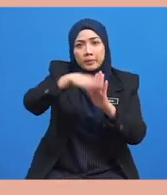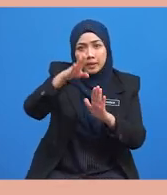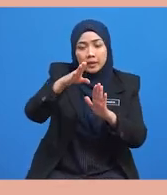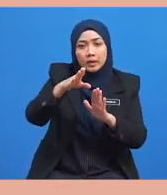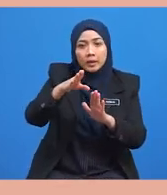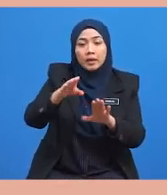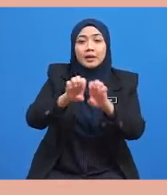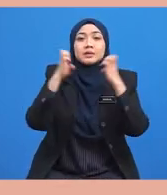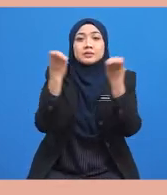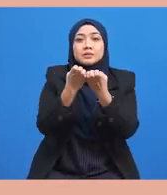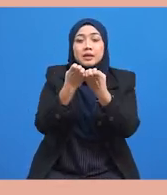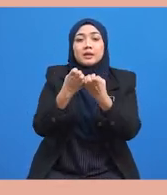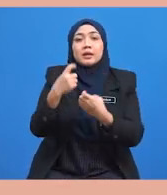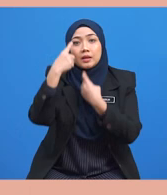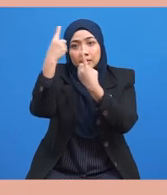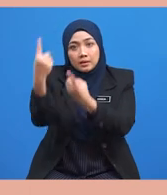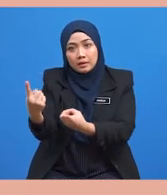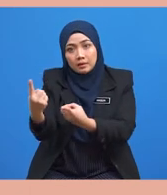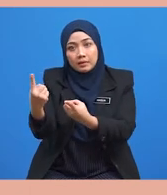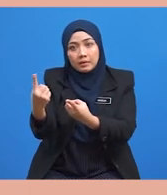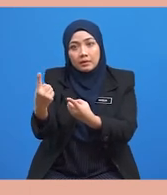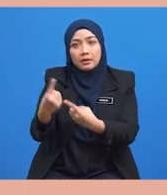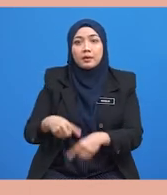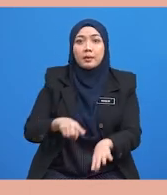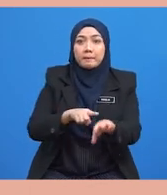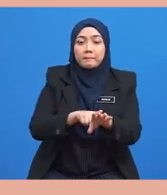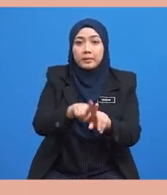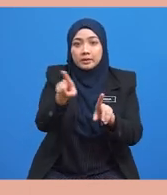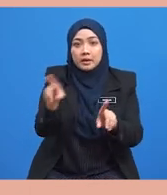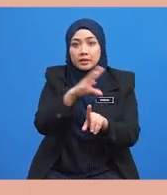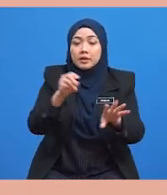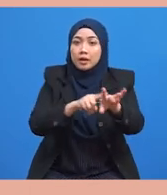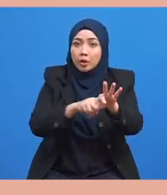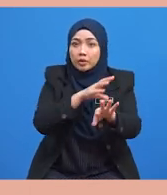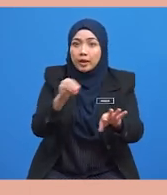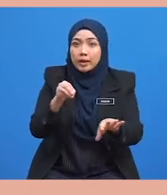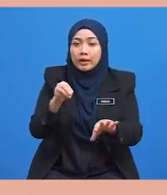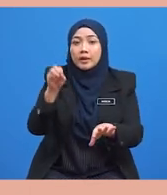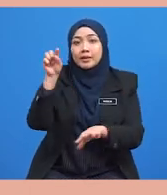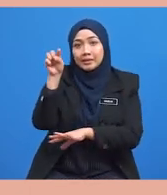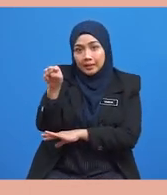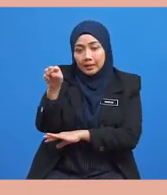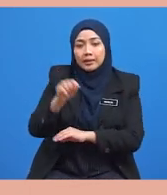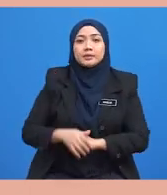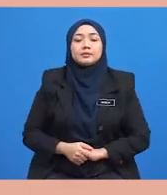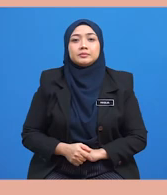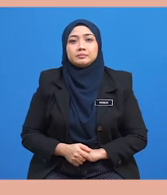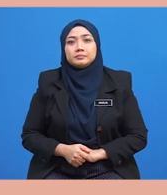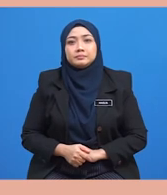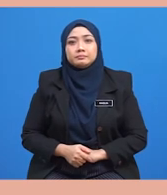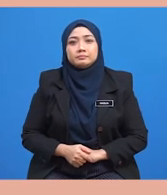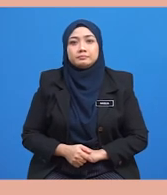berdasarkan plot batang dan daun dan plot titik. Kita teruskan pembelajaran kita dengan